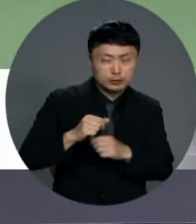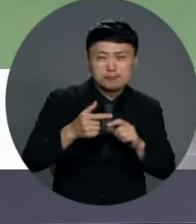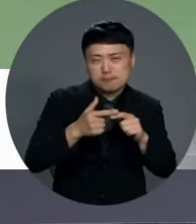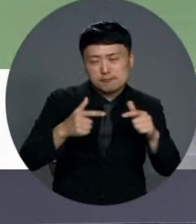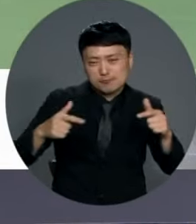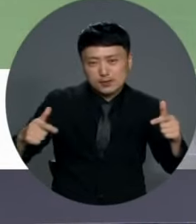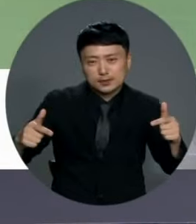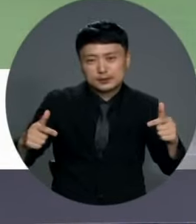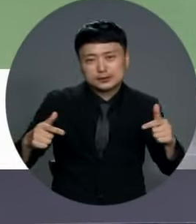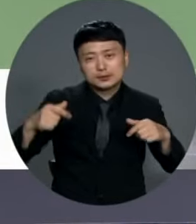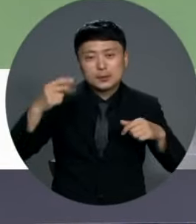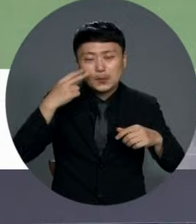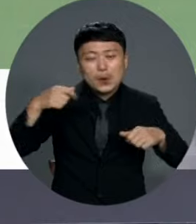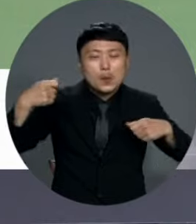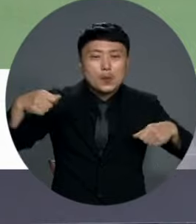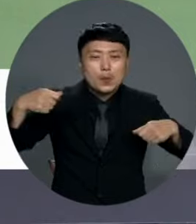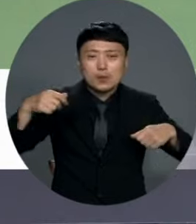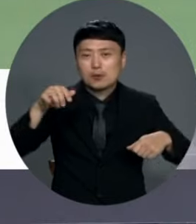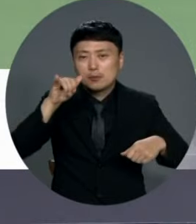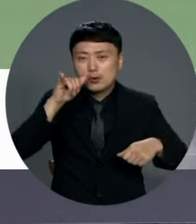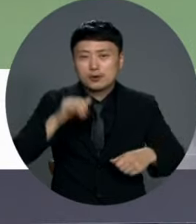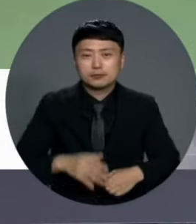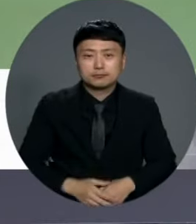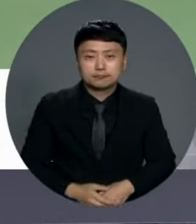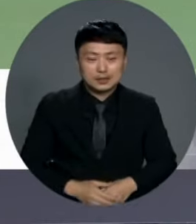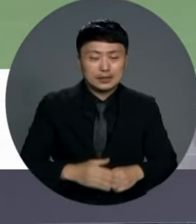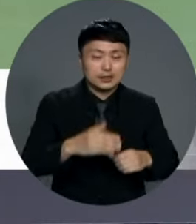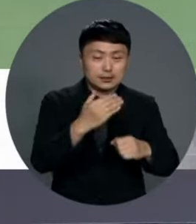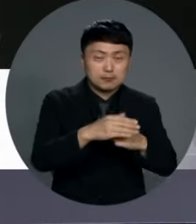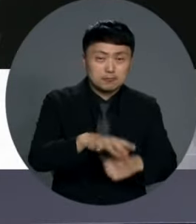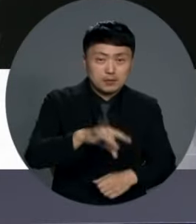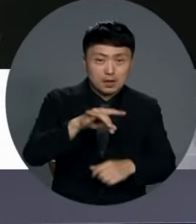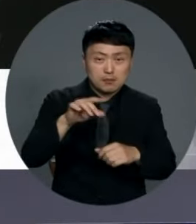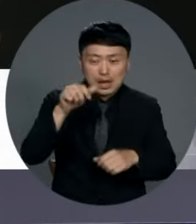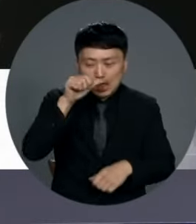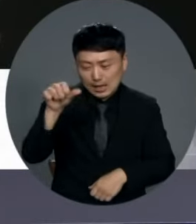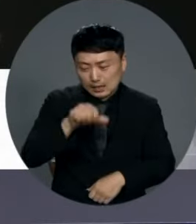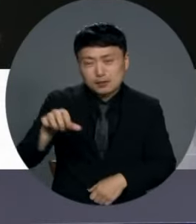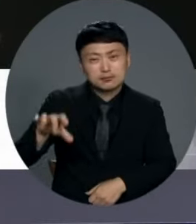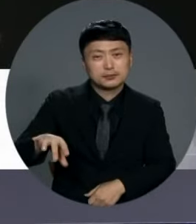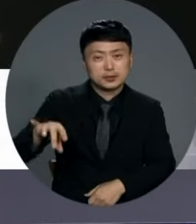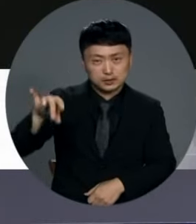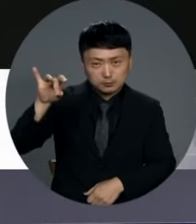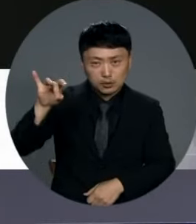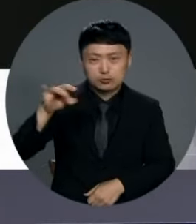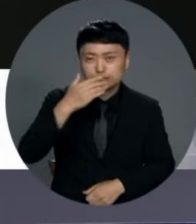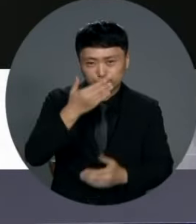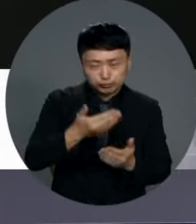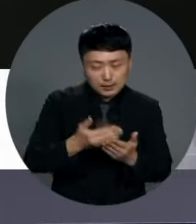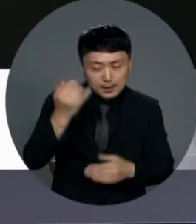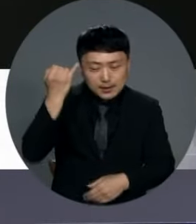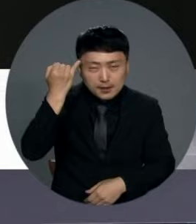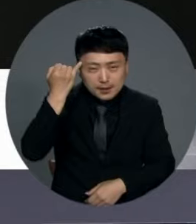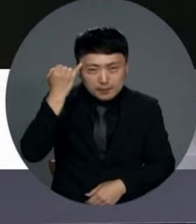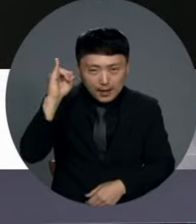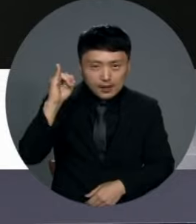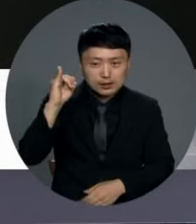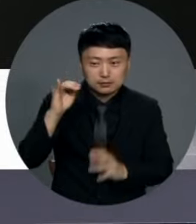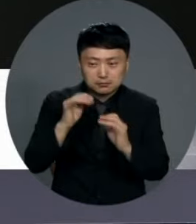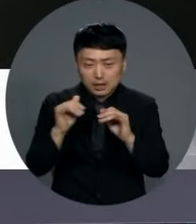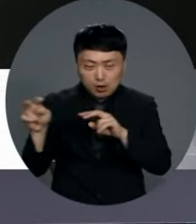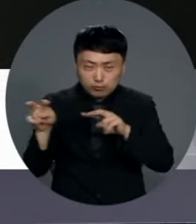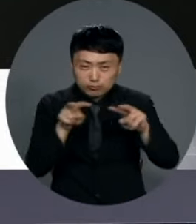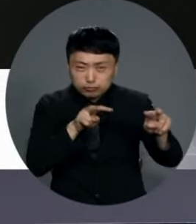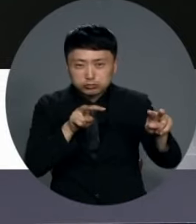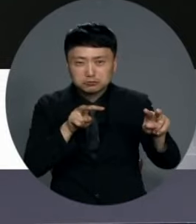어려운 작품들을 준비했는데요 대구 초연 아시아 초연 등 진하면서도 창의성과 작품성 대중성을 모두